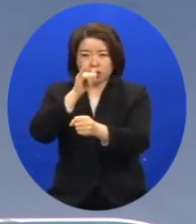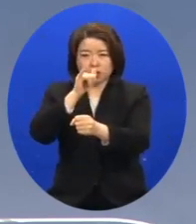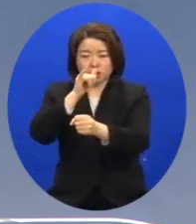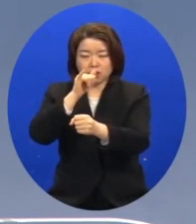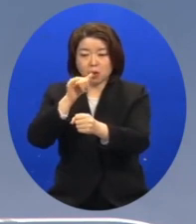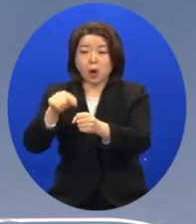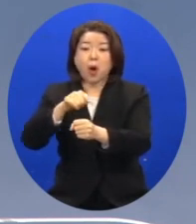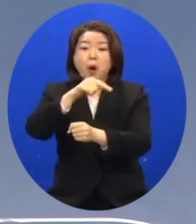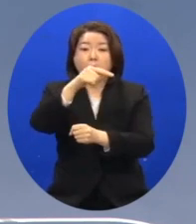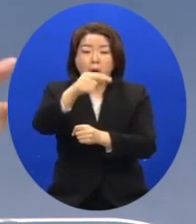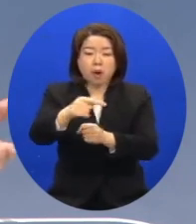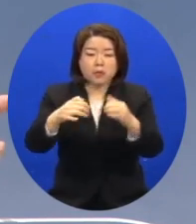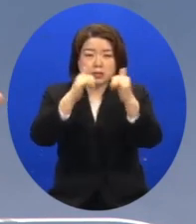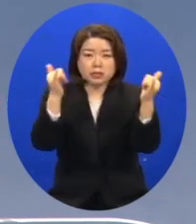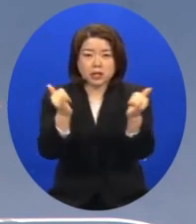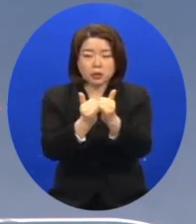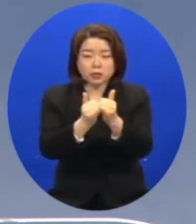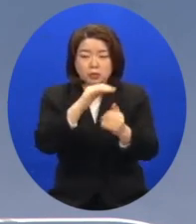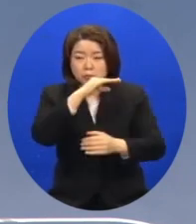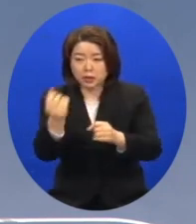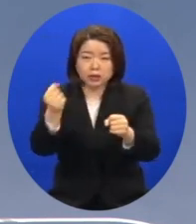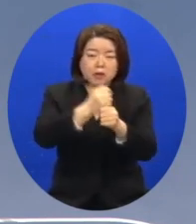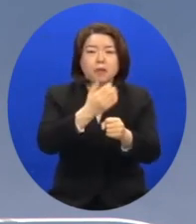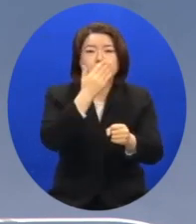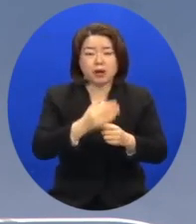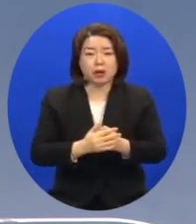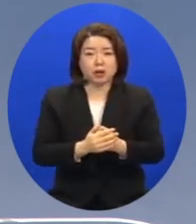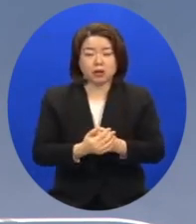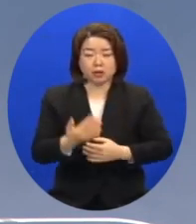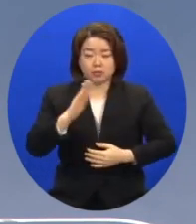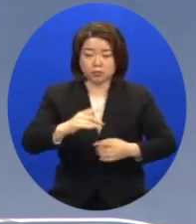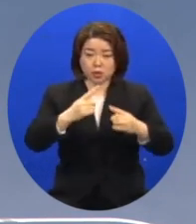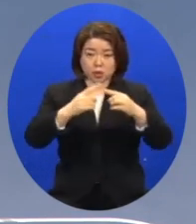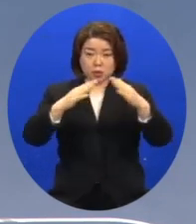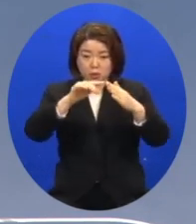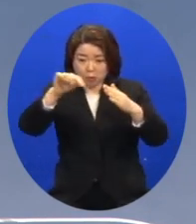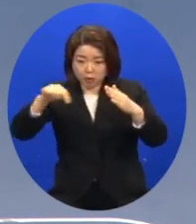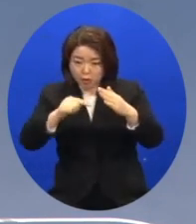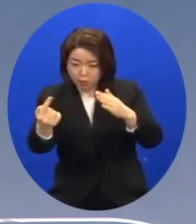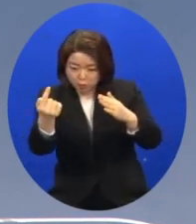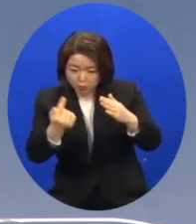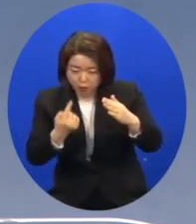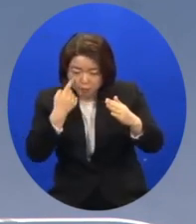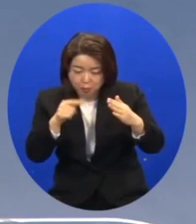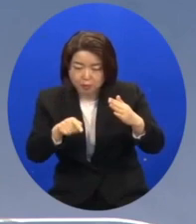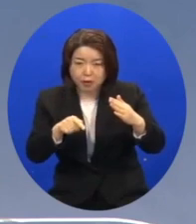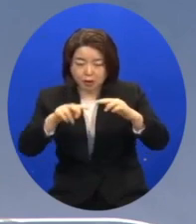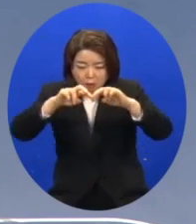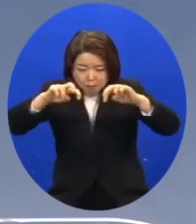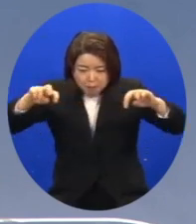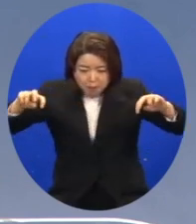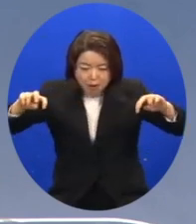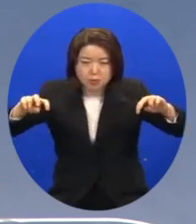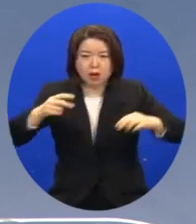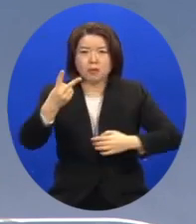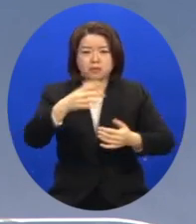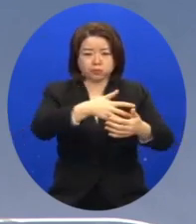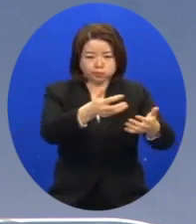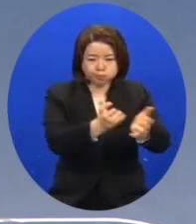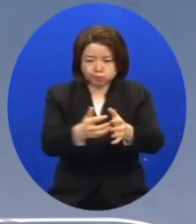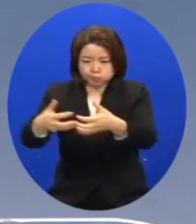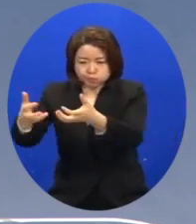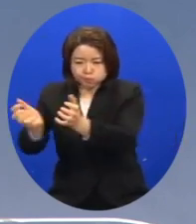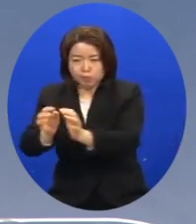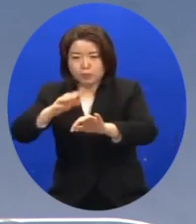있잖아요 그런데 교회 마저도 들어와 보면 사람들 사이에 서로 파가 갈리고 그리고 서로